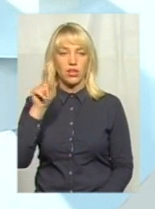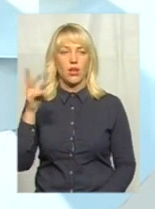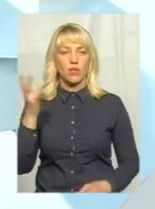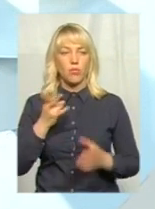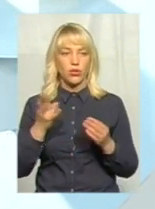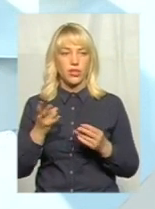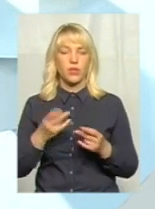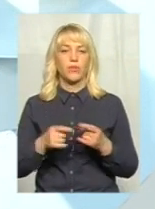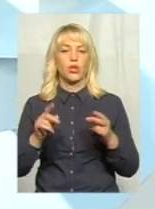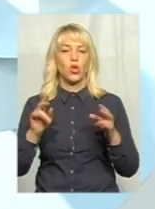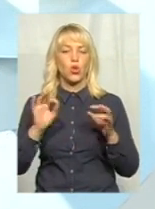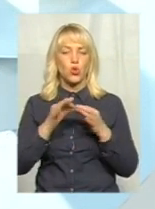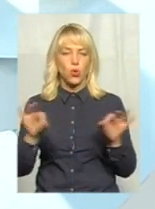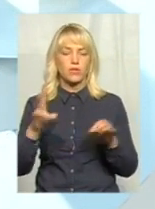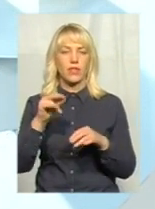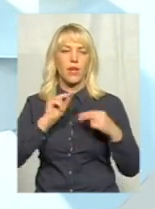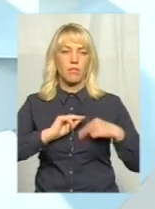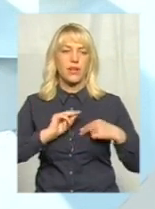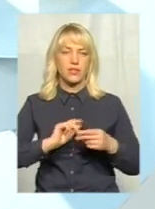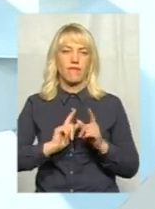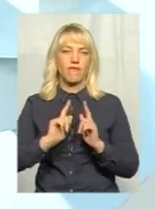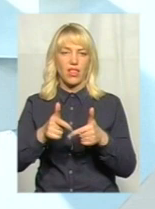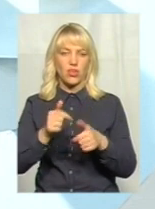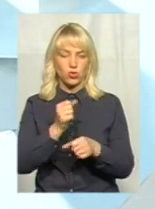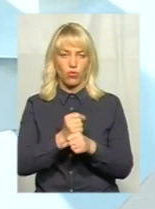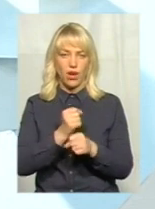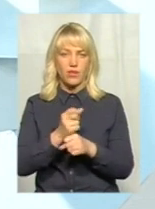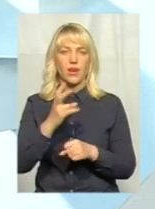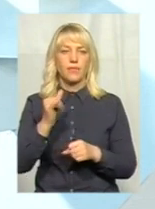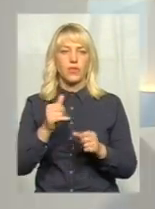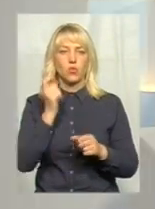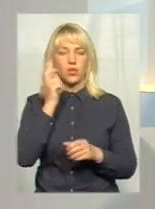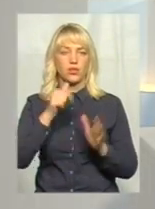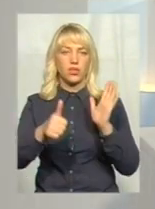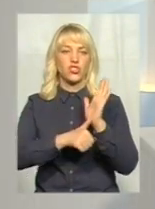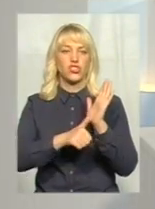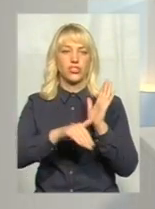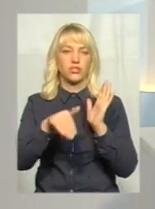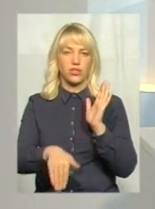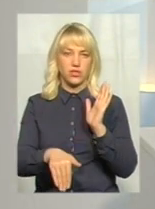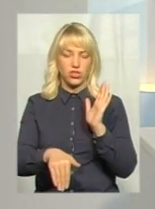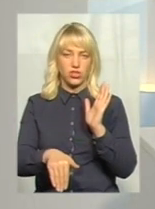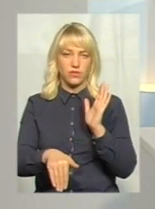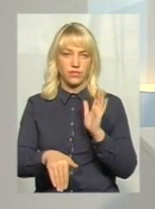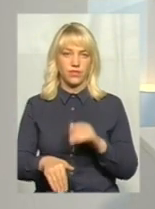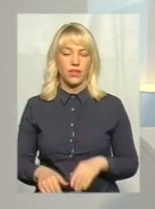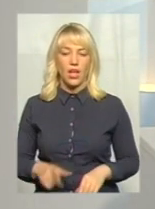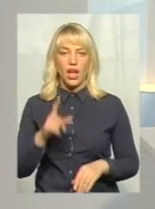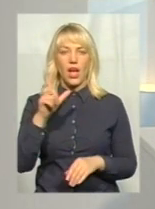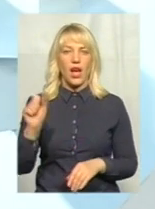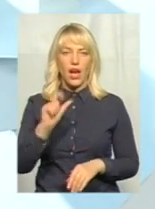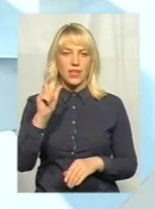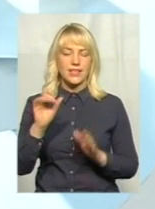відповідні дозвіл на працевлаштування в Німеччині. Україна 6 тисяч гривень.